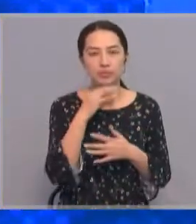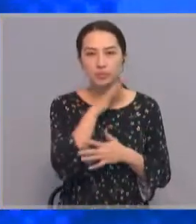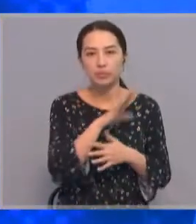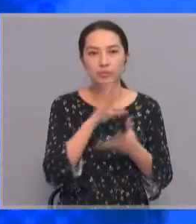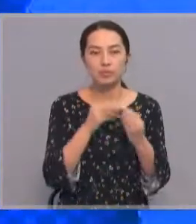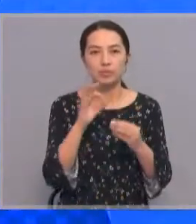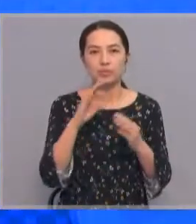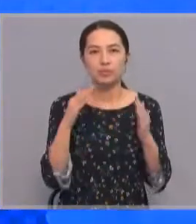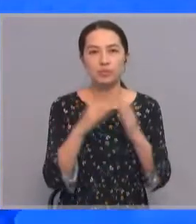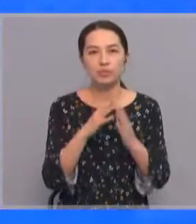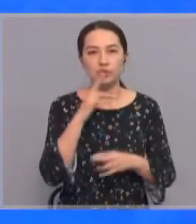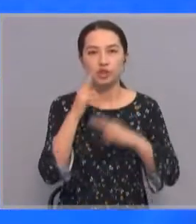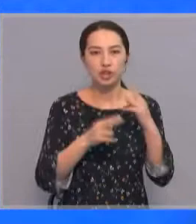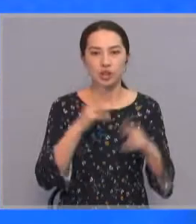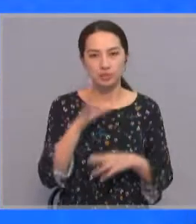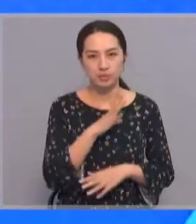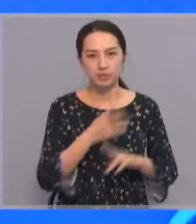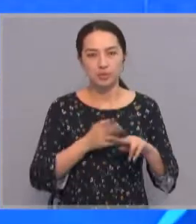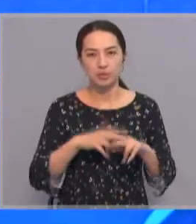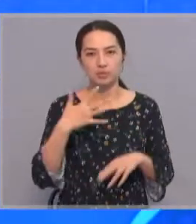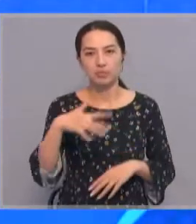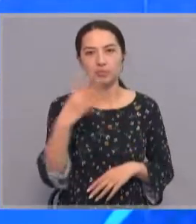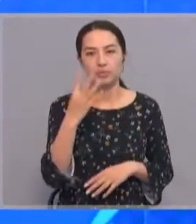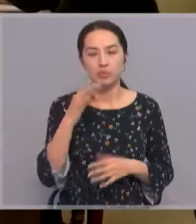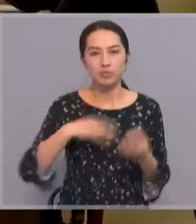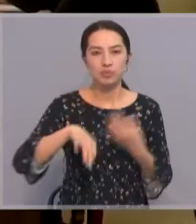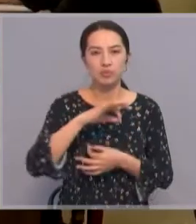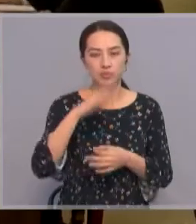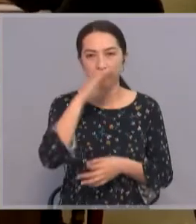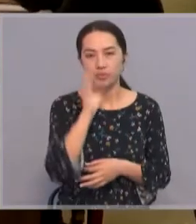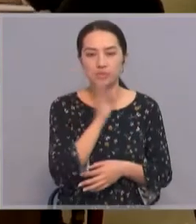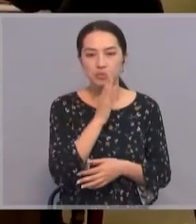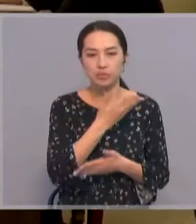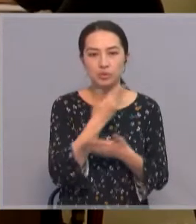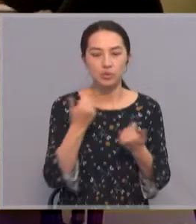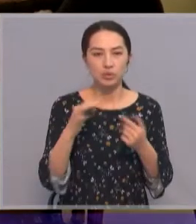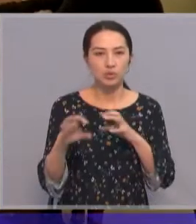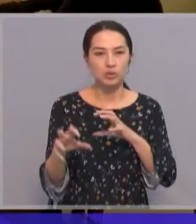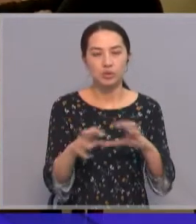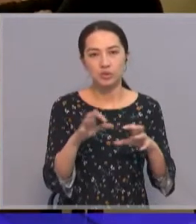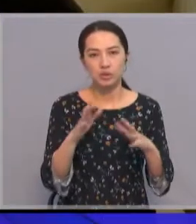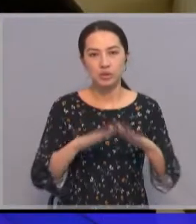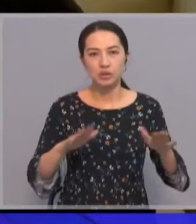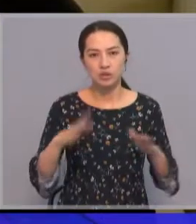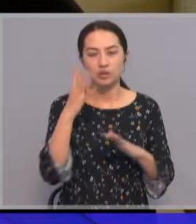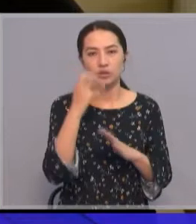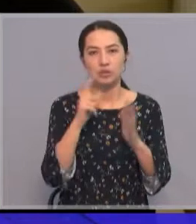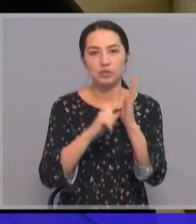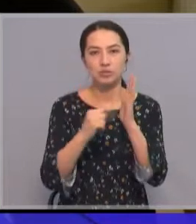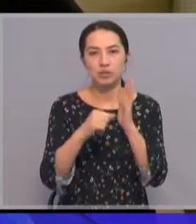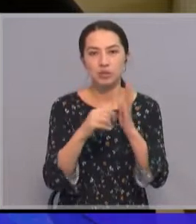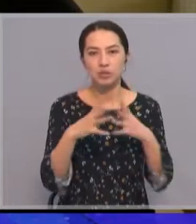қамту өтінішін жеткізді. Айтып өтейік, биыл 54 жетім және ата-анасының қамқорлығынсыз қалған балаларға 476 көп